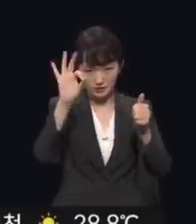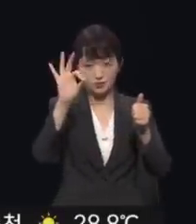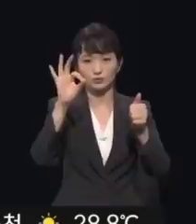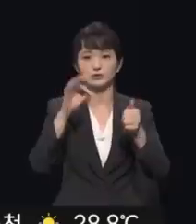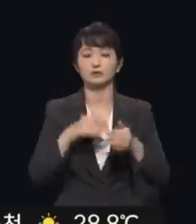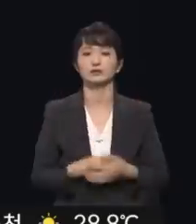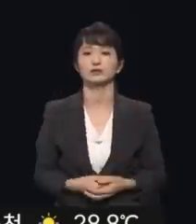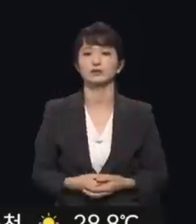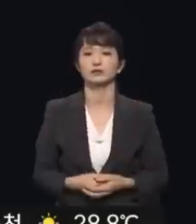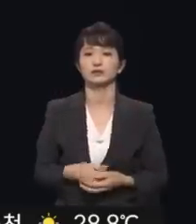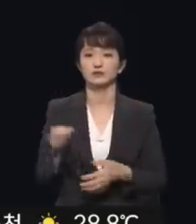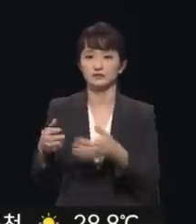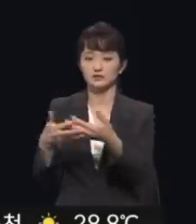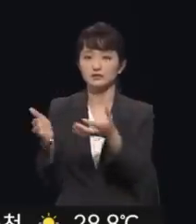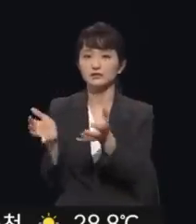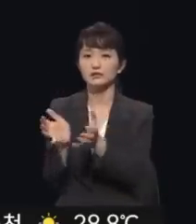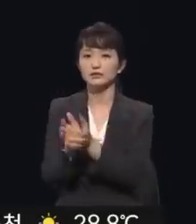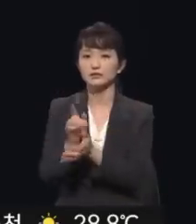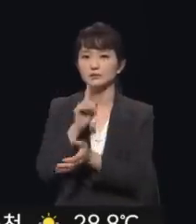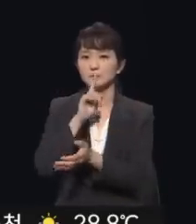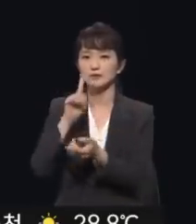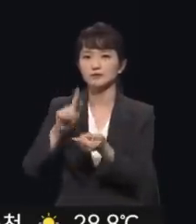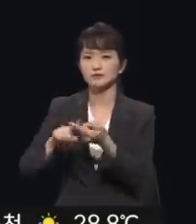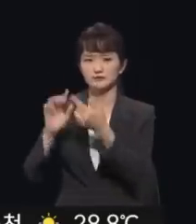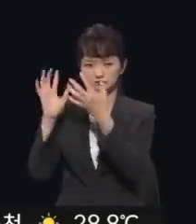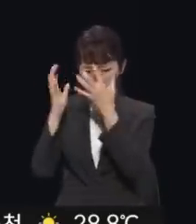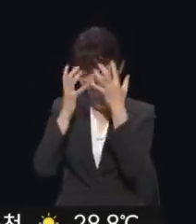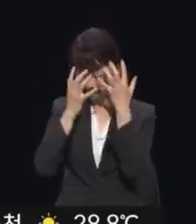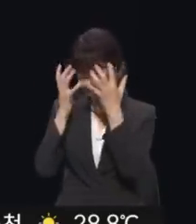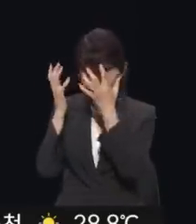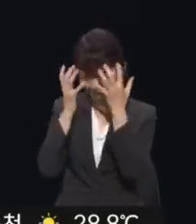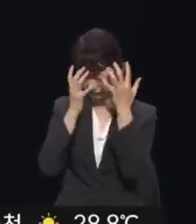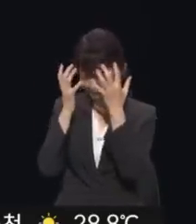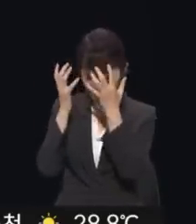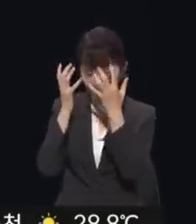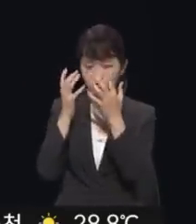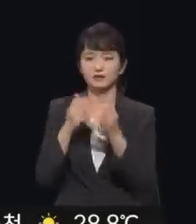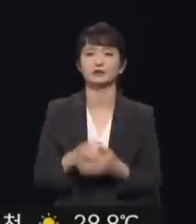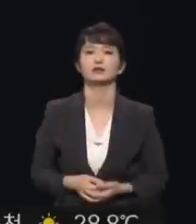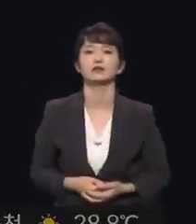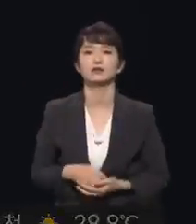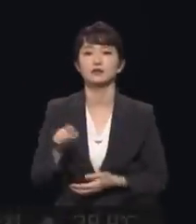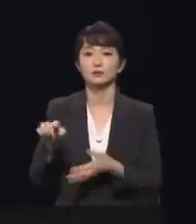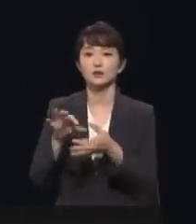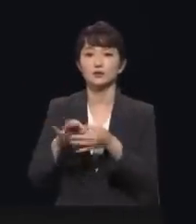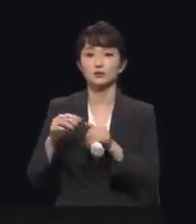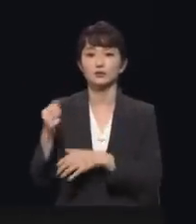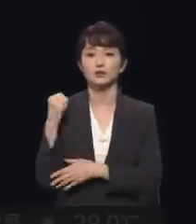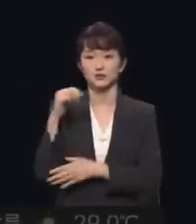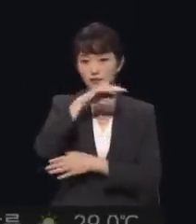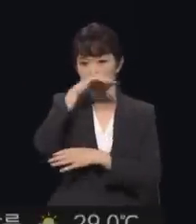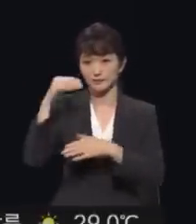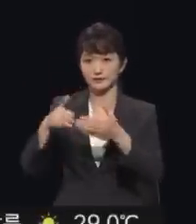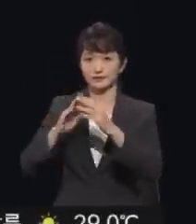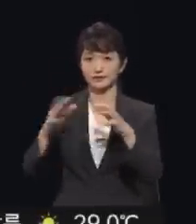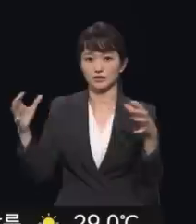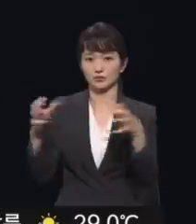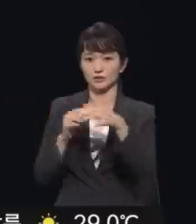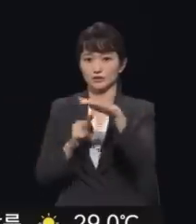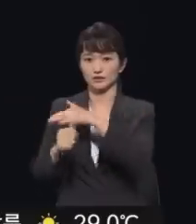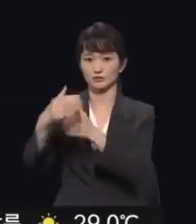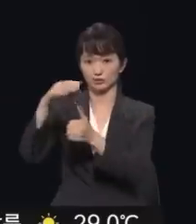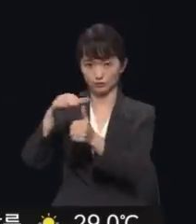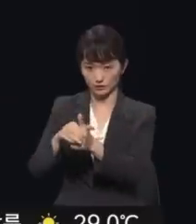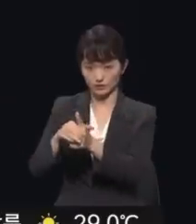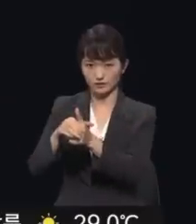됐죠 집권여당이 말 그대로 혼란스러운 상황 입니다 이와 관련해 국내 바로세우기 모임에 대표를 맡고